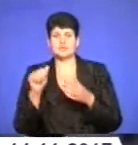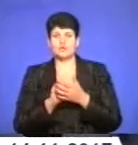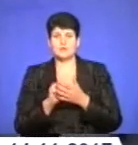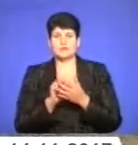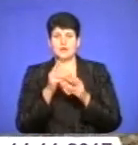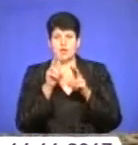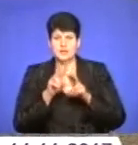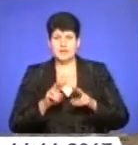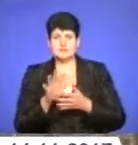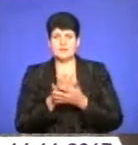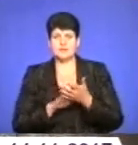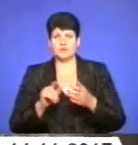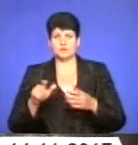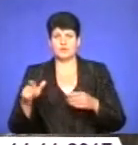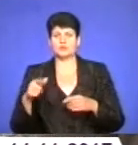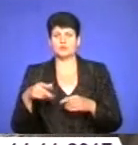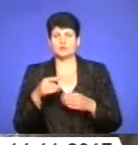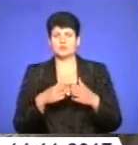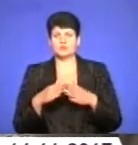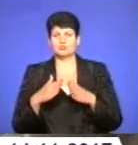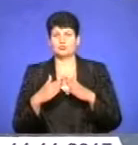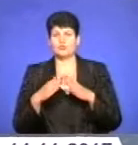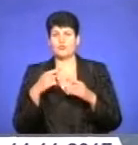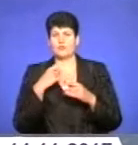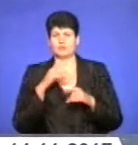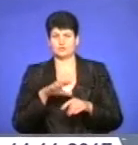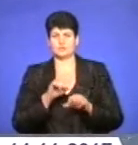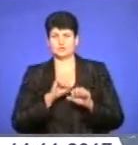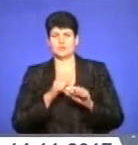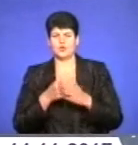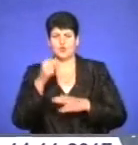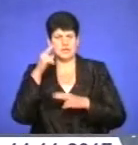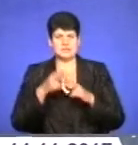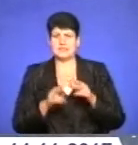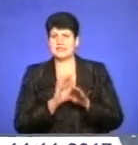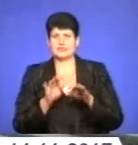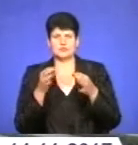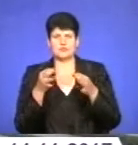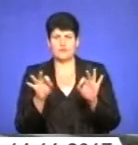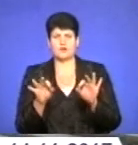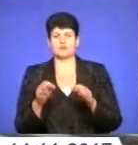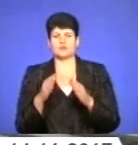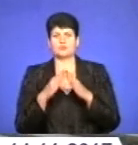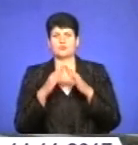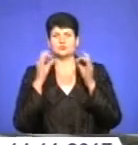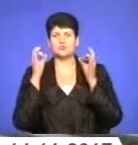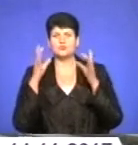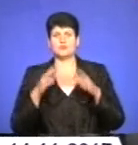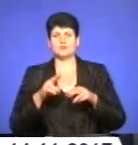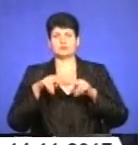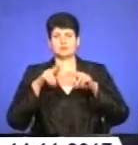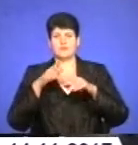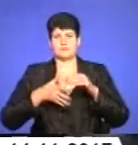людей. Мешканці сусідніх будинків кажуть, стоятимуть до кінця. І не дозволять, аби на території Палацу культури «Березіль» звели